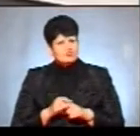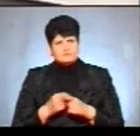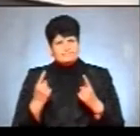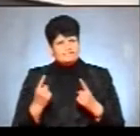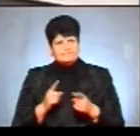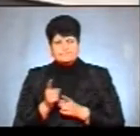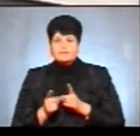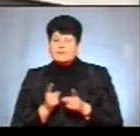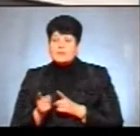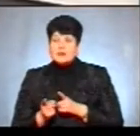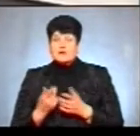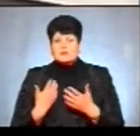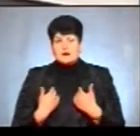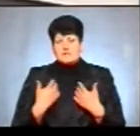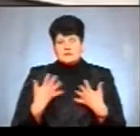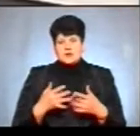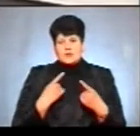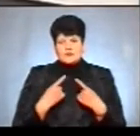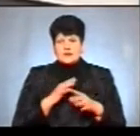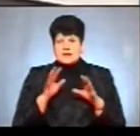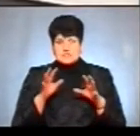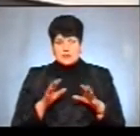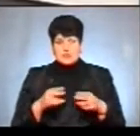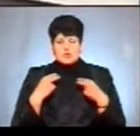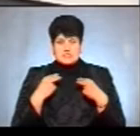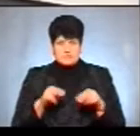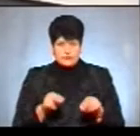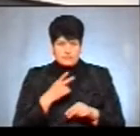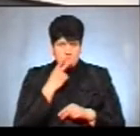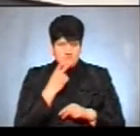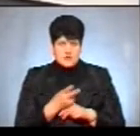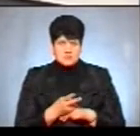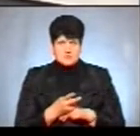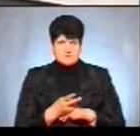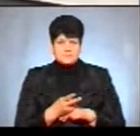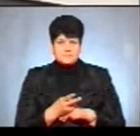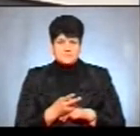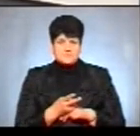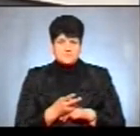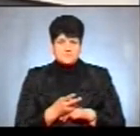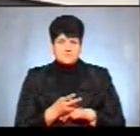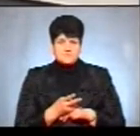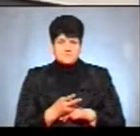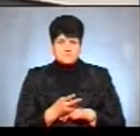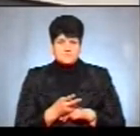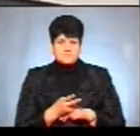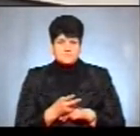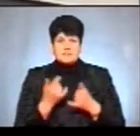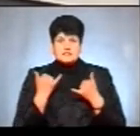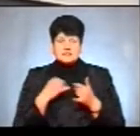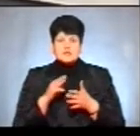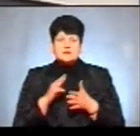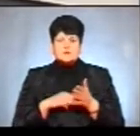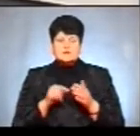Якщо я вам говорив, що незаконний збут, як ви бачили по телепередачі, зараз штраф становить